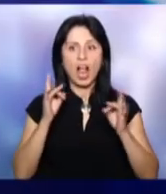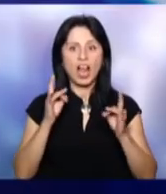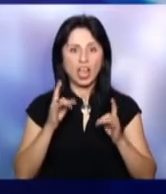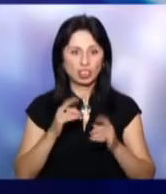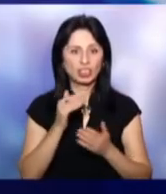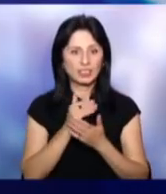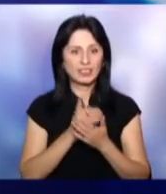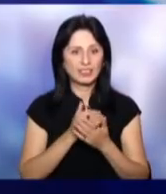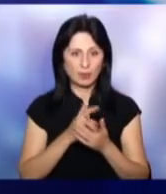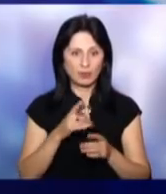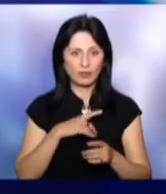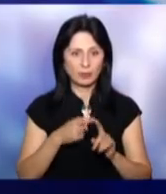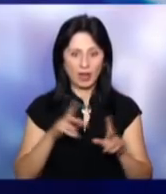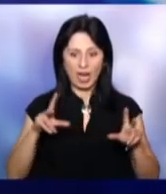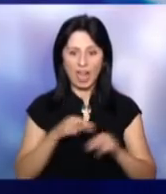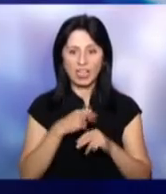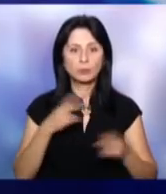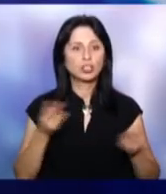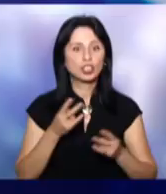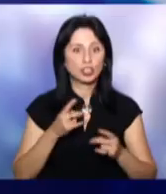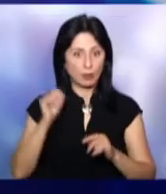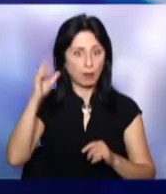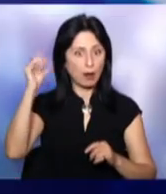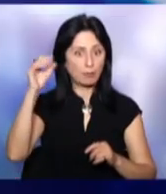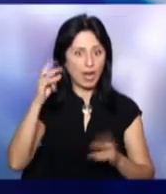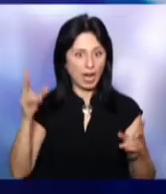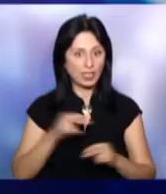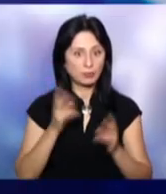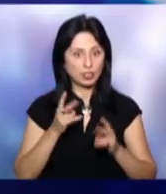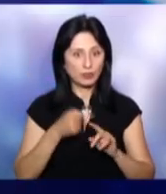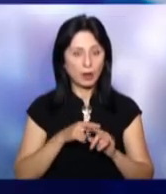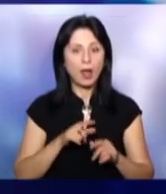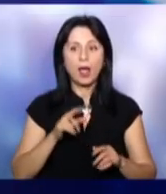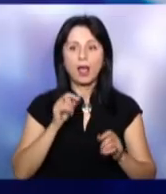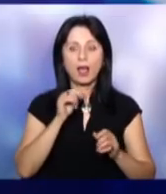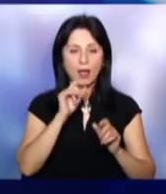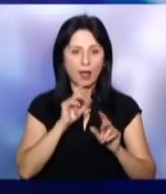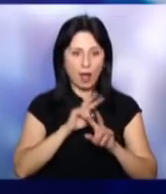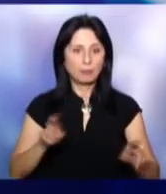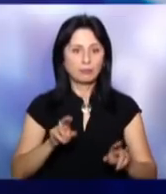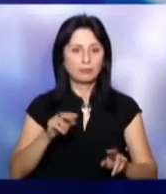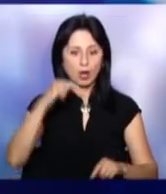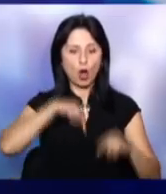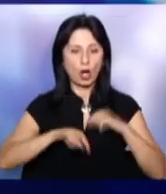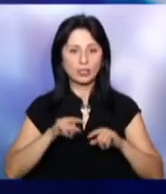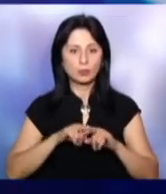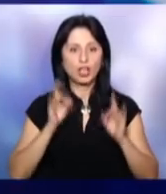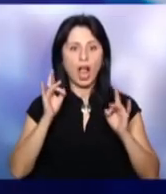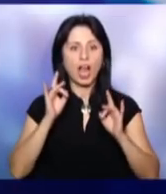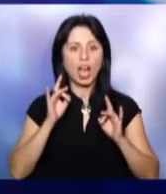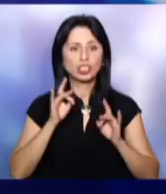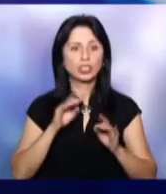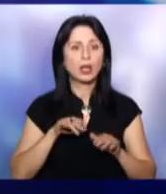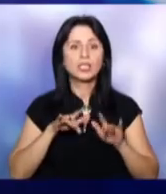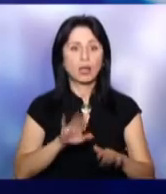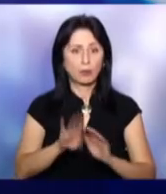განგაშის სისტემა, რომელიც ჩვენ გადასარჩენად გვჭირდება, როდესაც რეალური საფრთხე გვაქვს, უნდა გამოიყოს ჰორმონები, რომელიც მობილიზებას გაუკეთებს